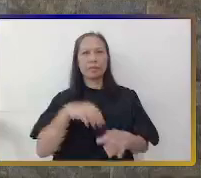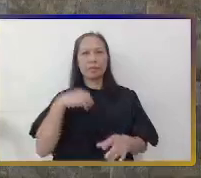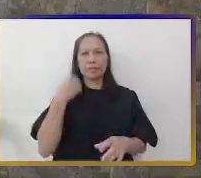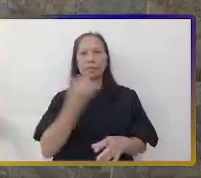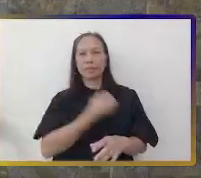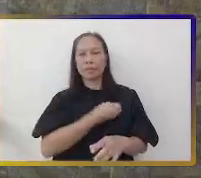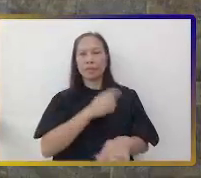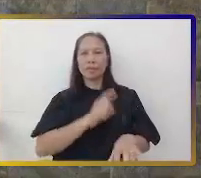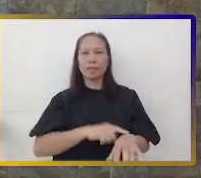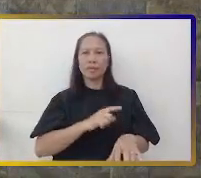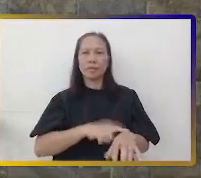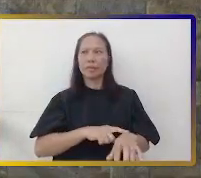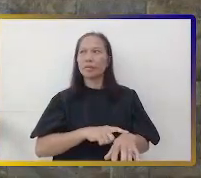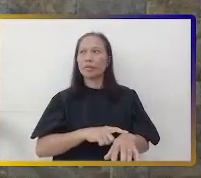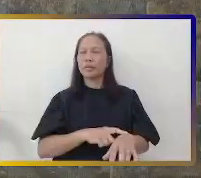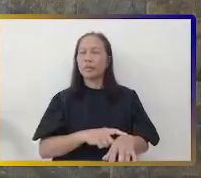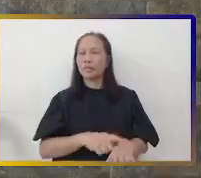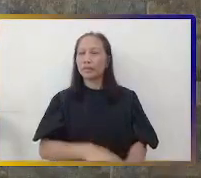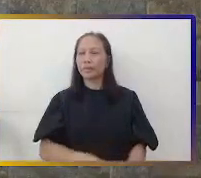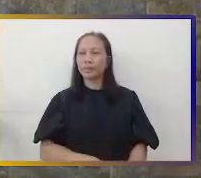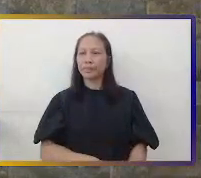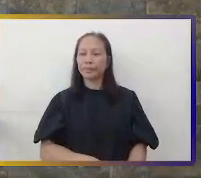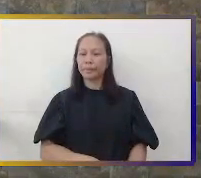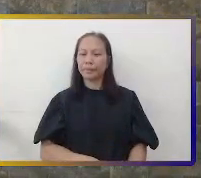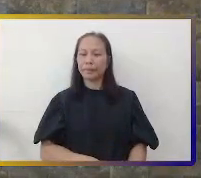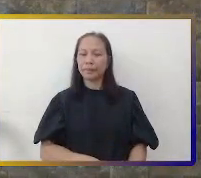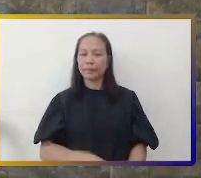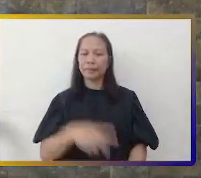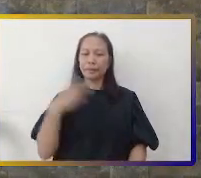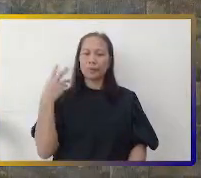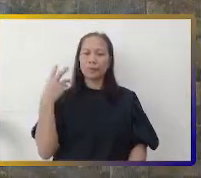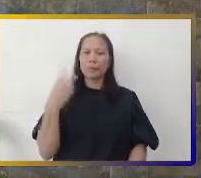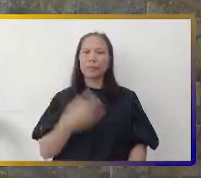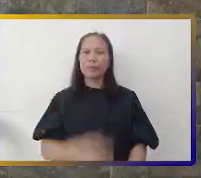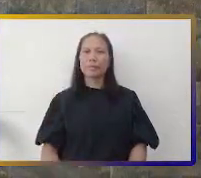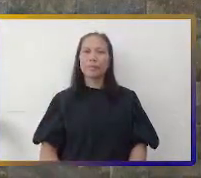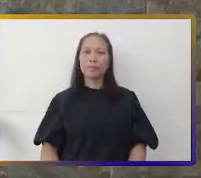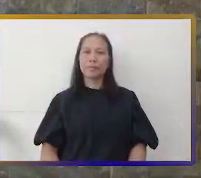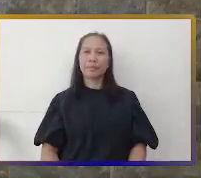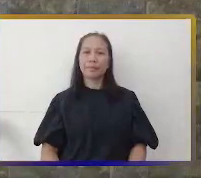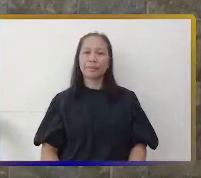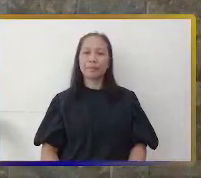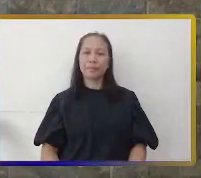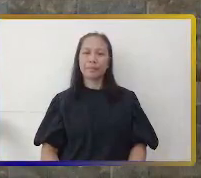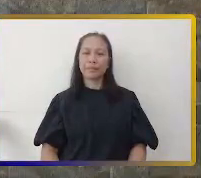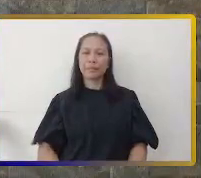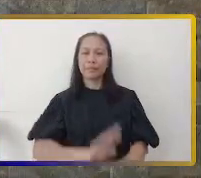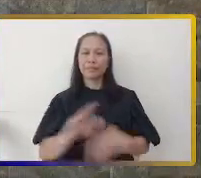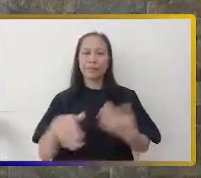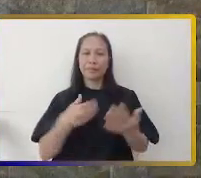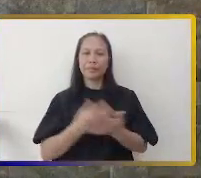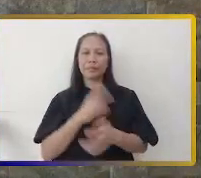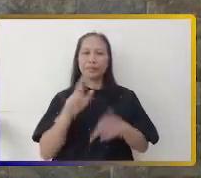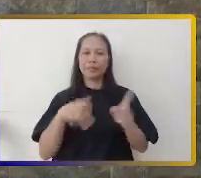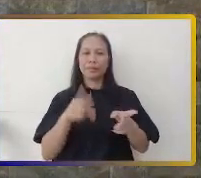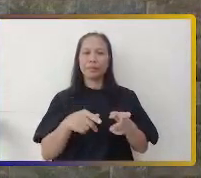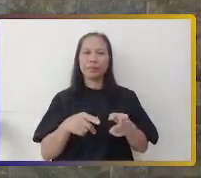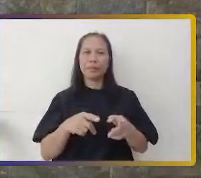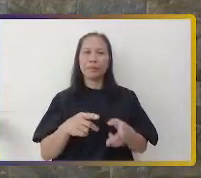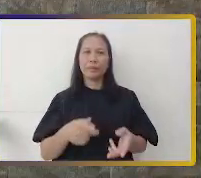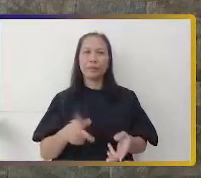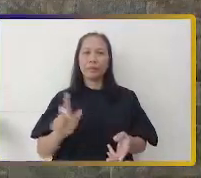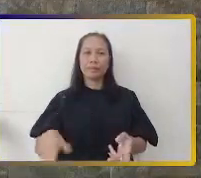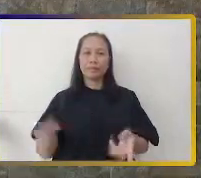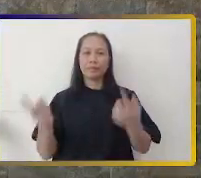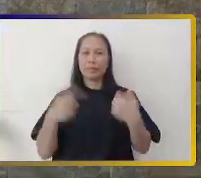mga bagong dating mas maganda ma-hold natin yung ingay para maenjoy ninyo po ang Sunday school lesson natin All right let's